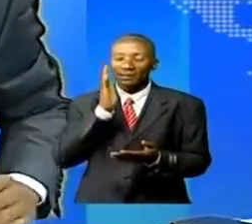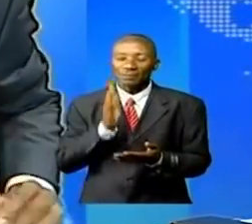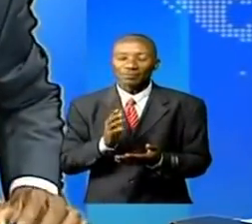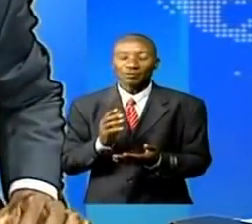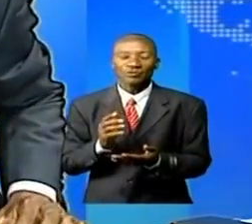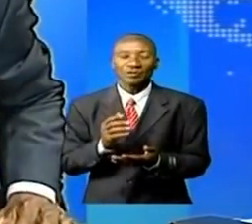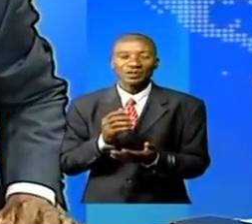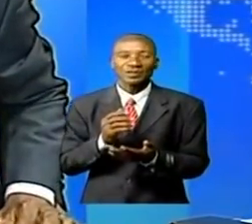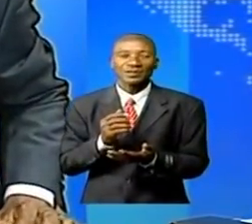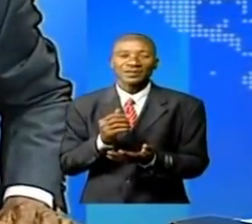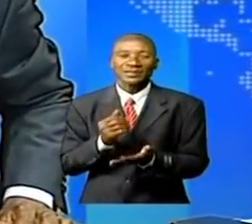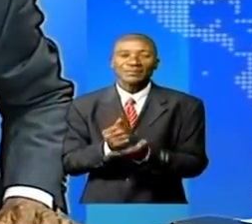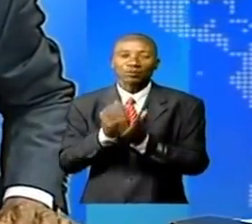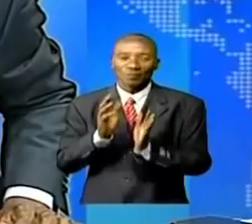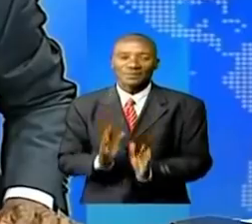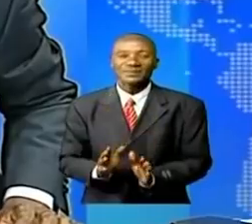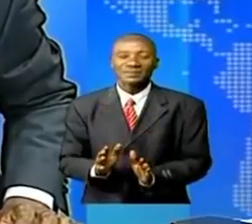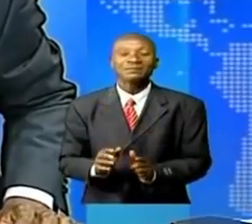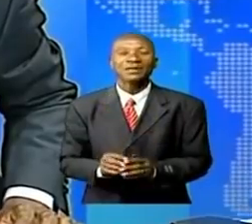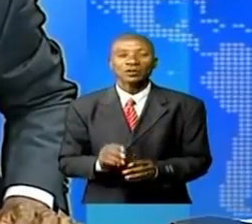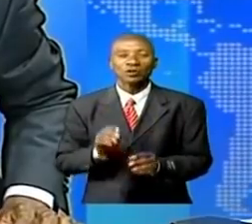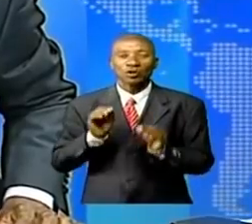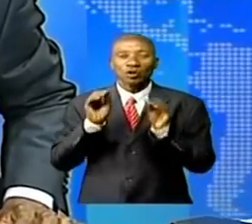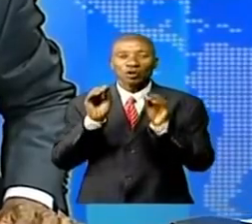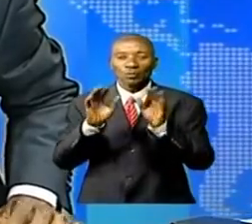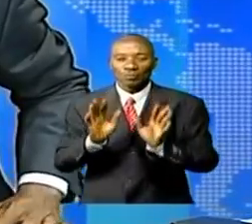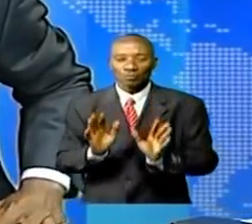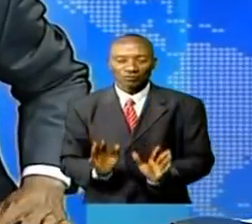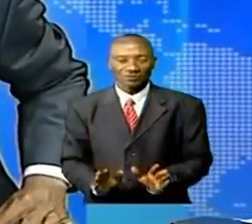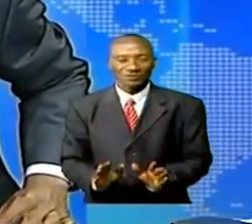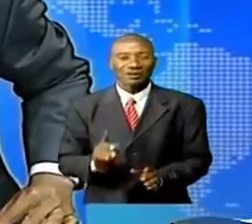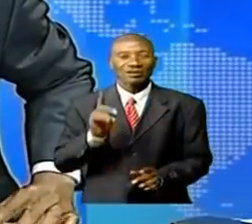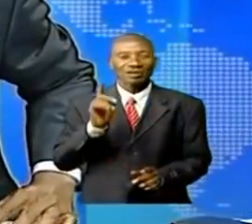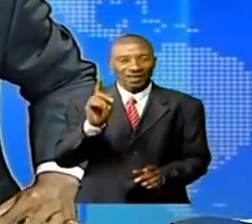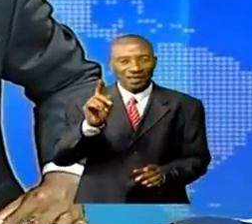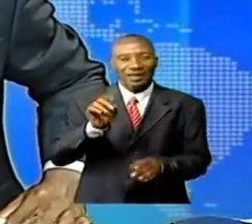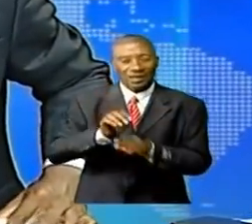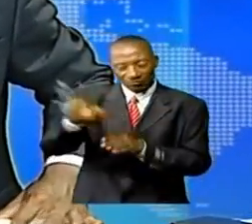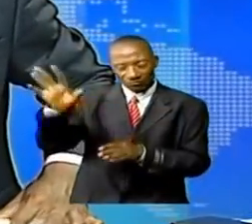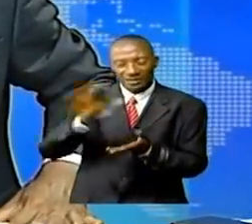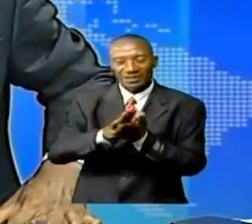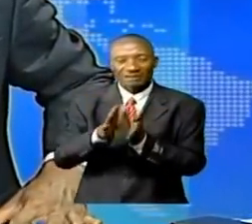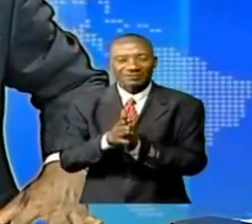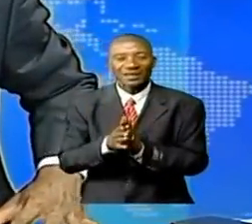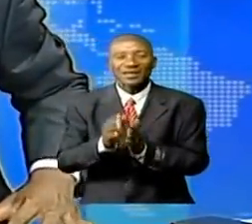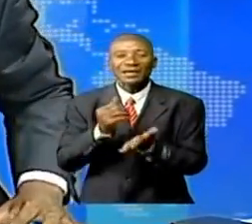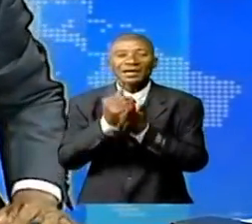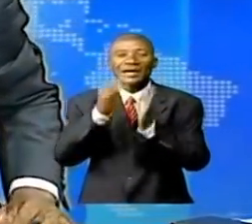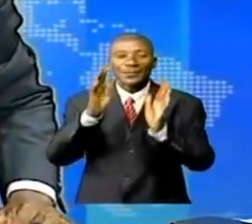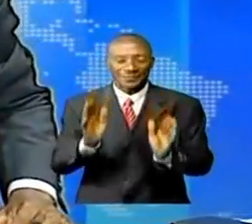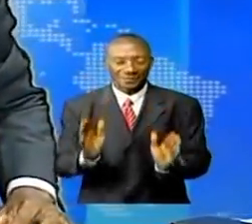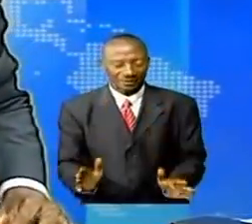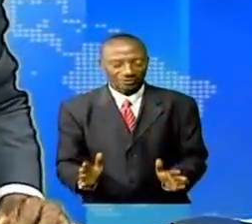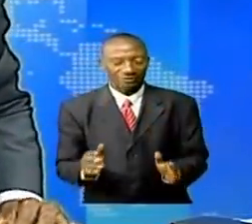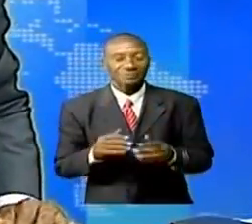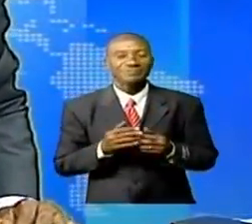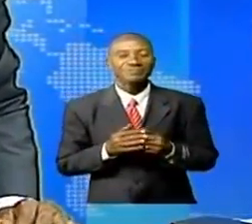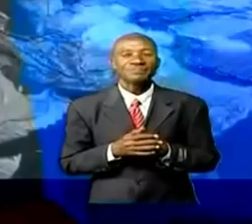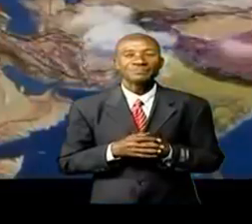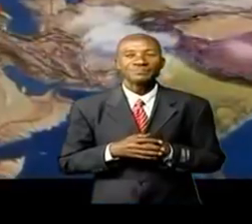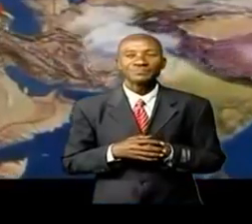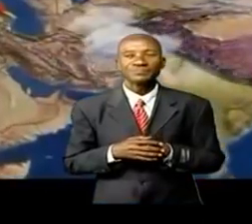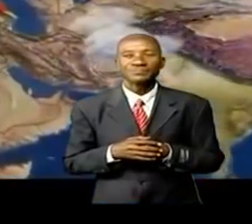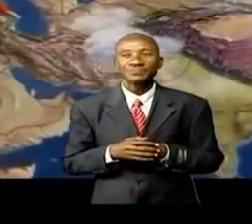un diplomate de carrière, le professeur Ivan Vango. Le reportage signé Françoise Bouela comme un portrait.